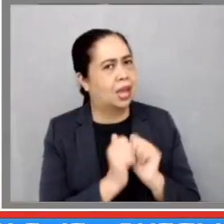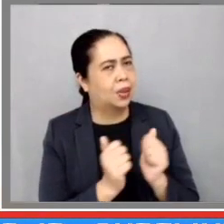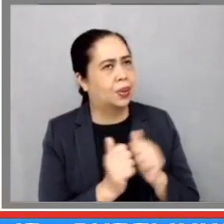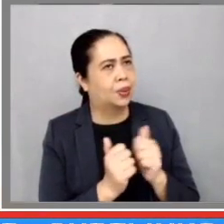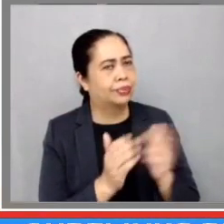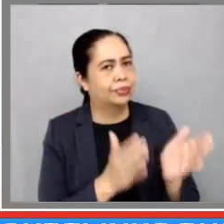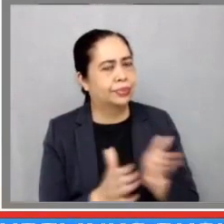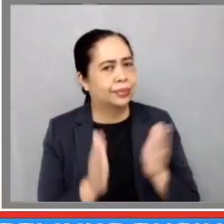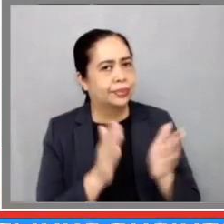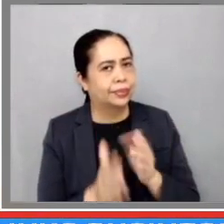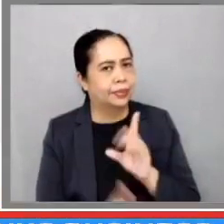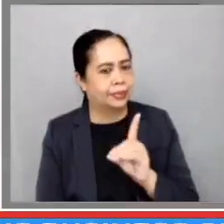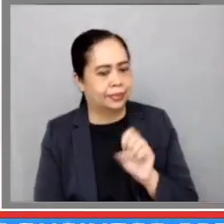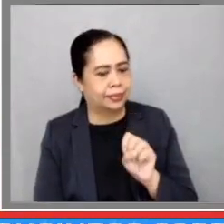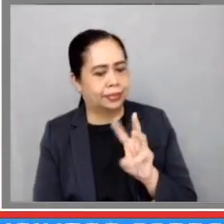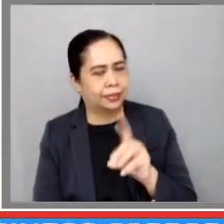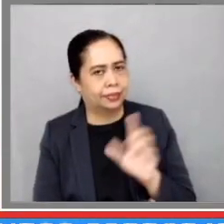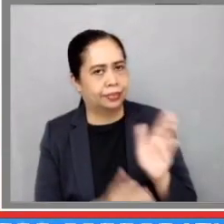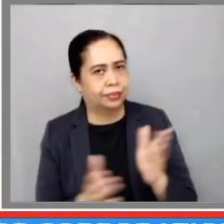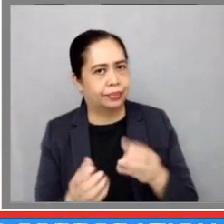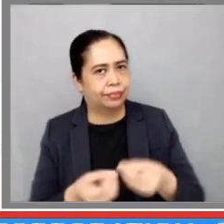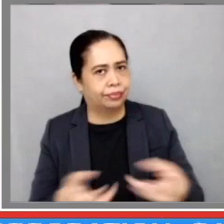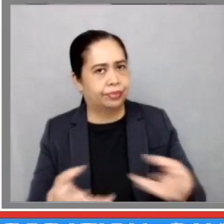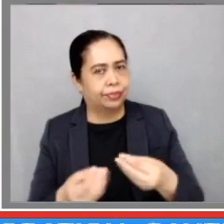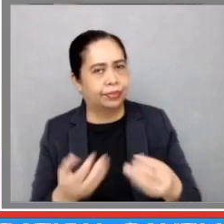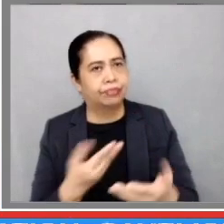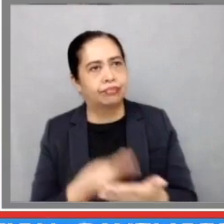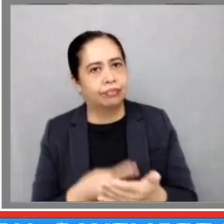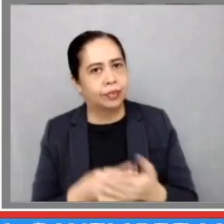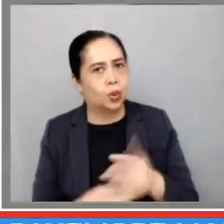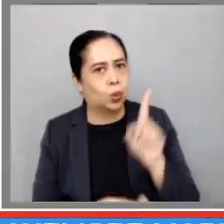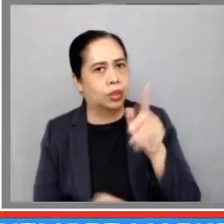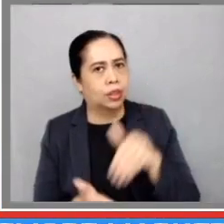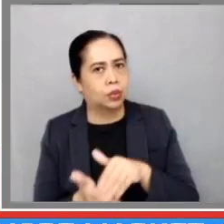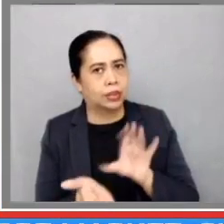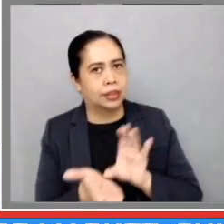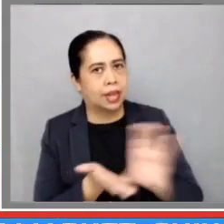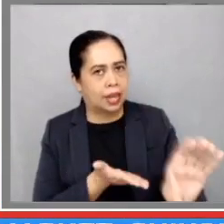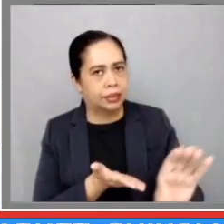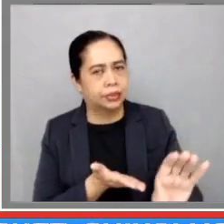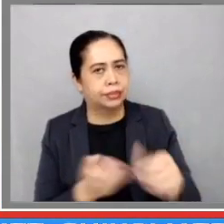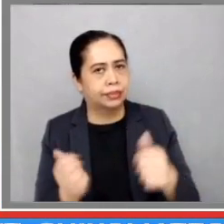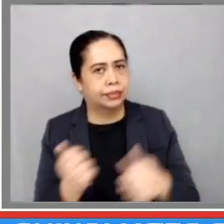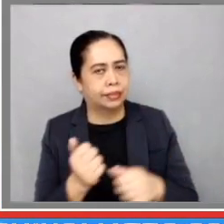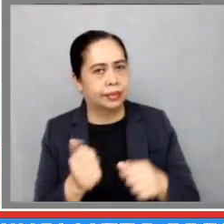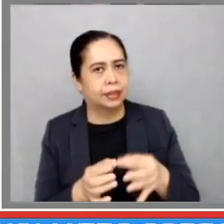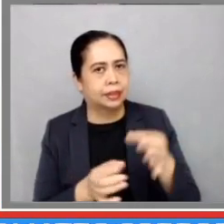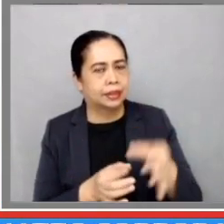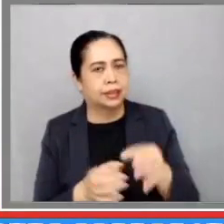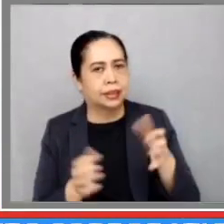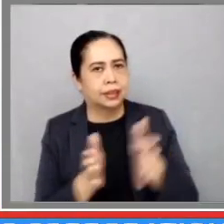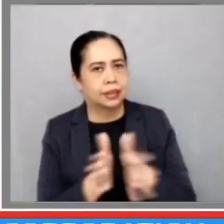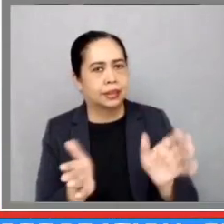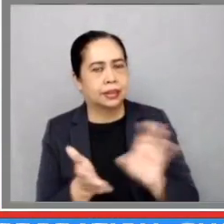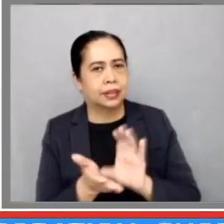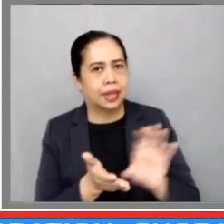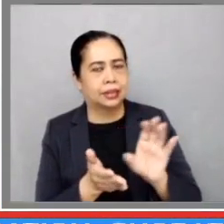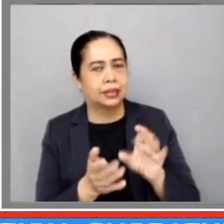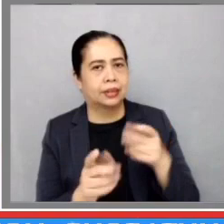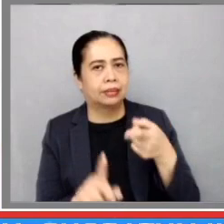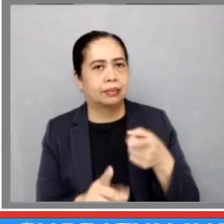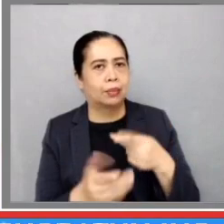ng DSWD yung nakatakdang pamimigay ng 1,000 cash aid sa ilalim po ng Extended Targeted Cash Transfer Program ng